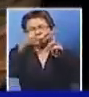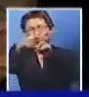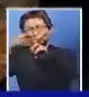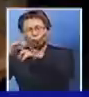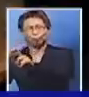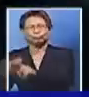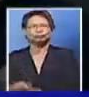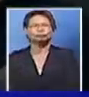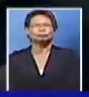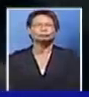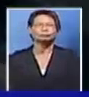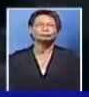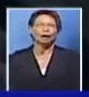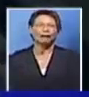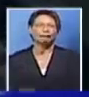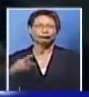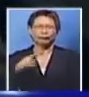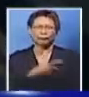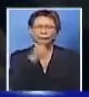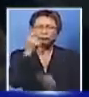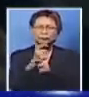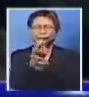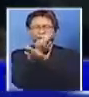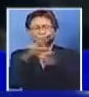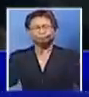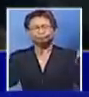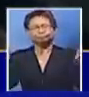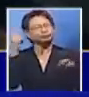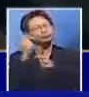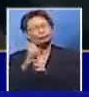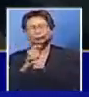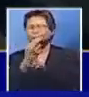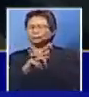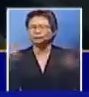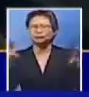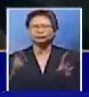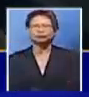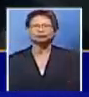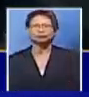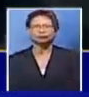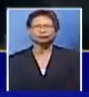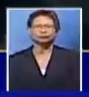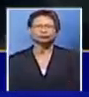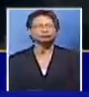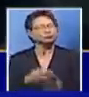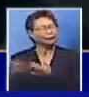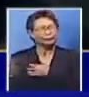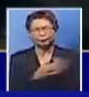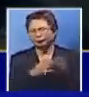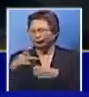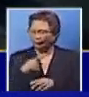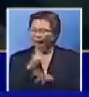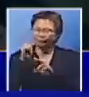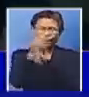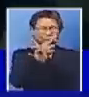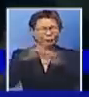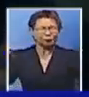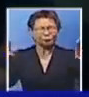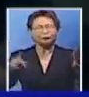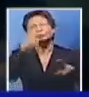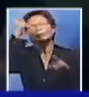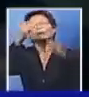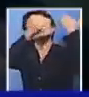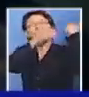positif. Kami tetap bersedia. Kalau bagi apa pun kami akan bersedia kerana ini tanggungjawab